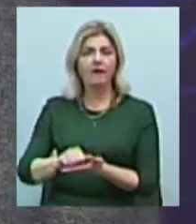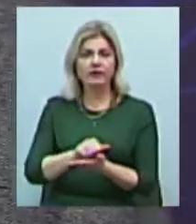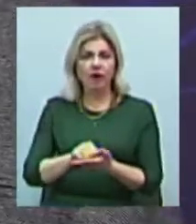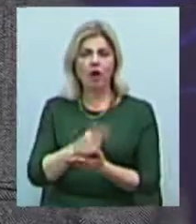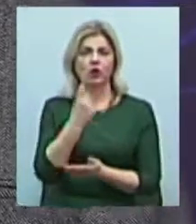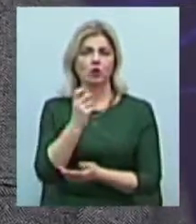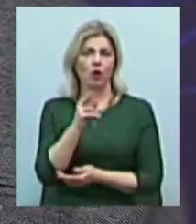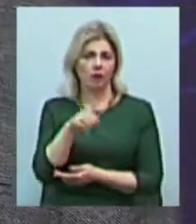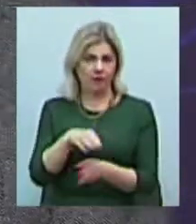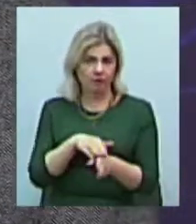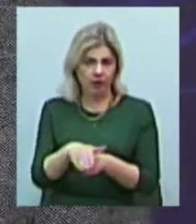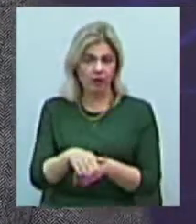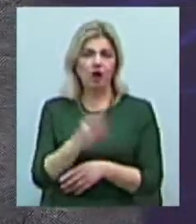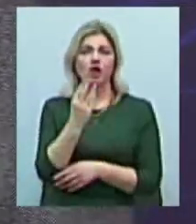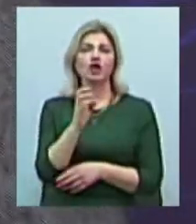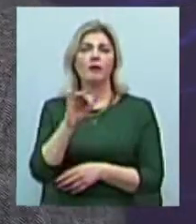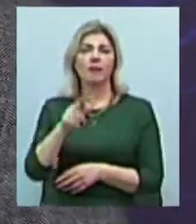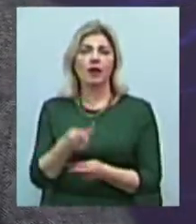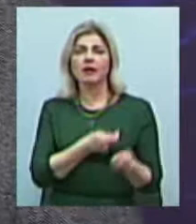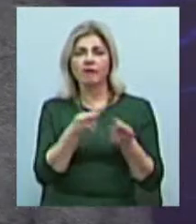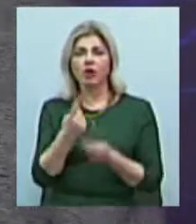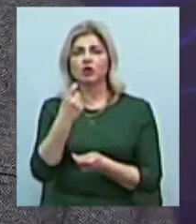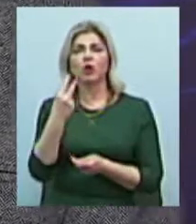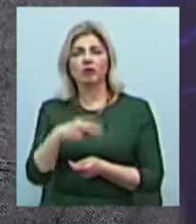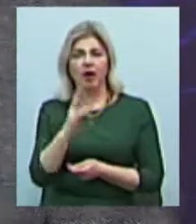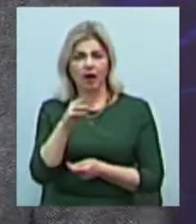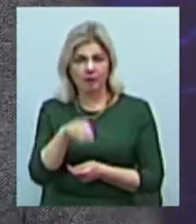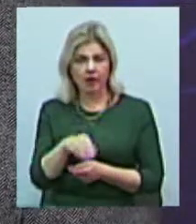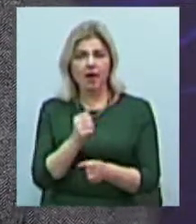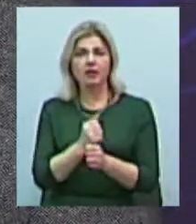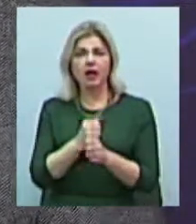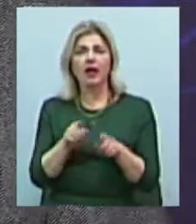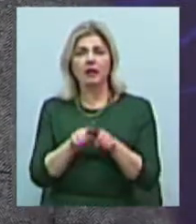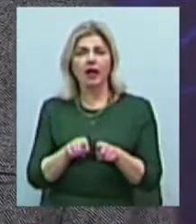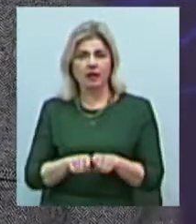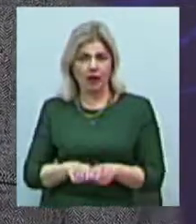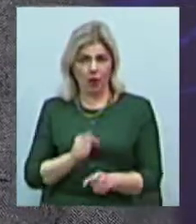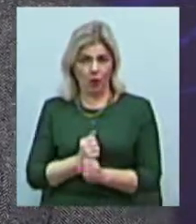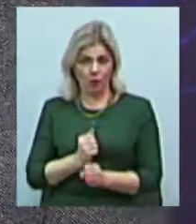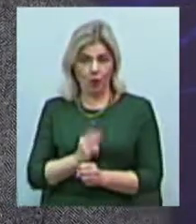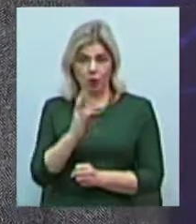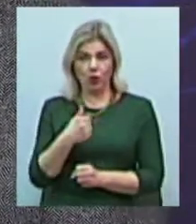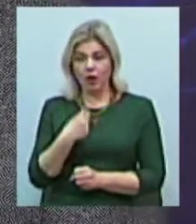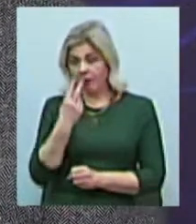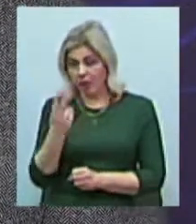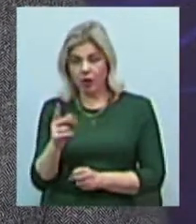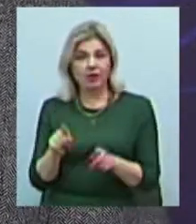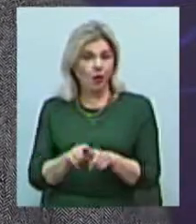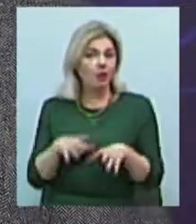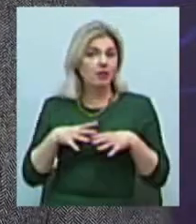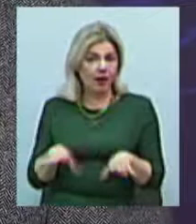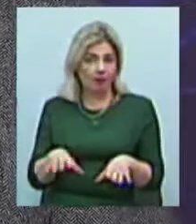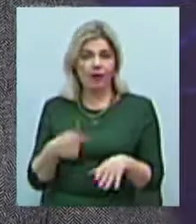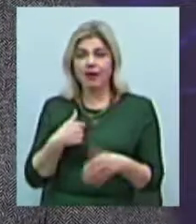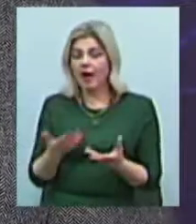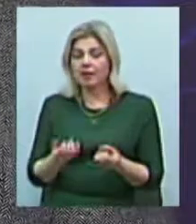кілометрів, щебінь там везли 120 кілометрів, робили такі-то роботи. Ну я бачу, що цього не було, я і не